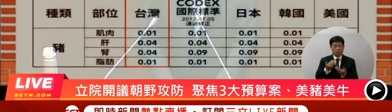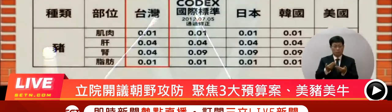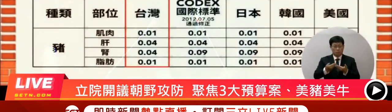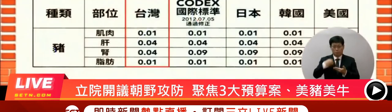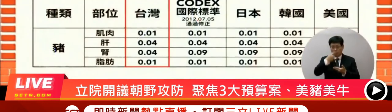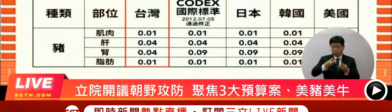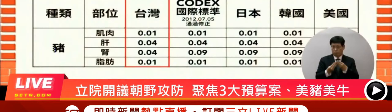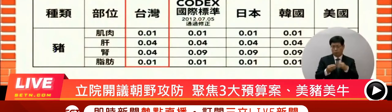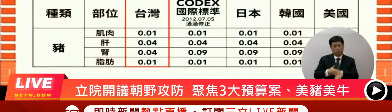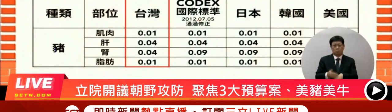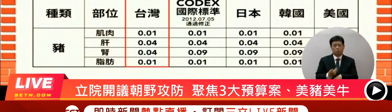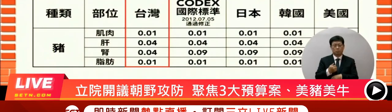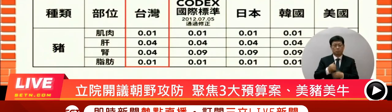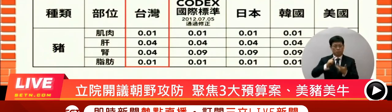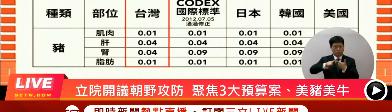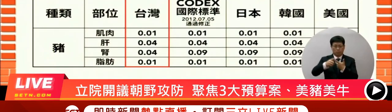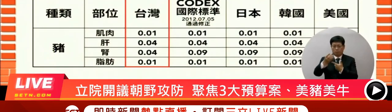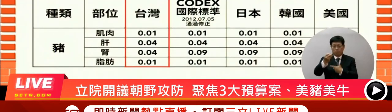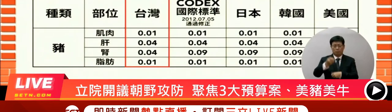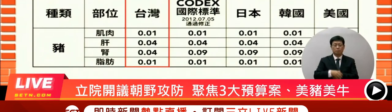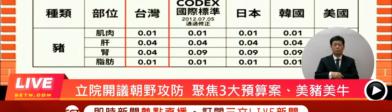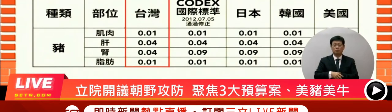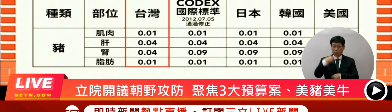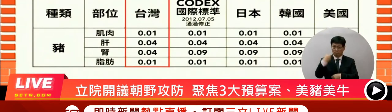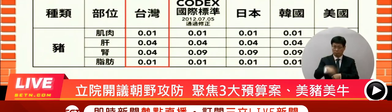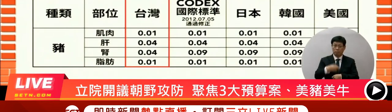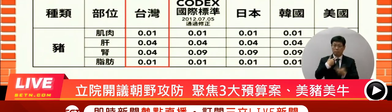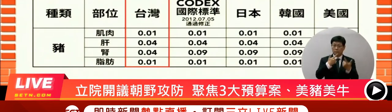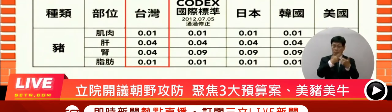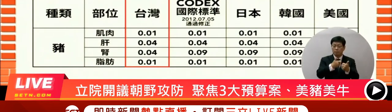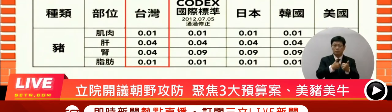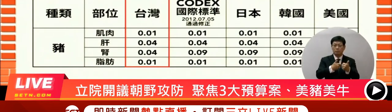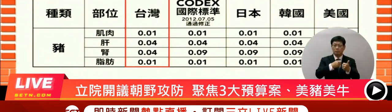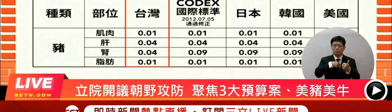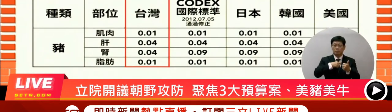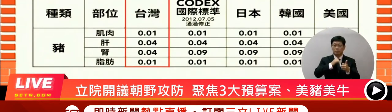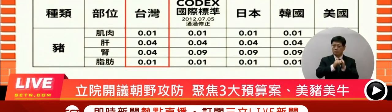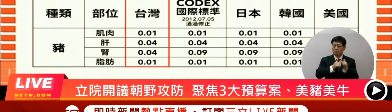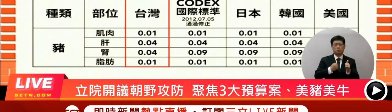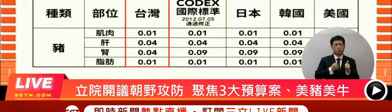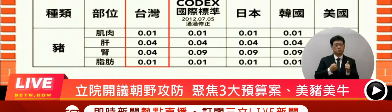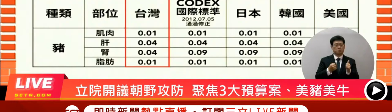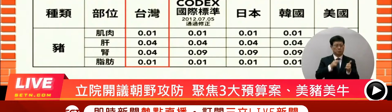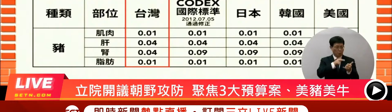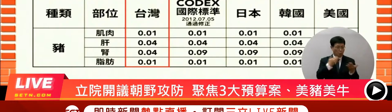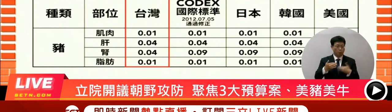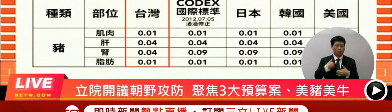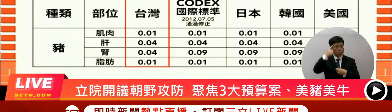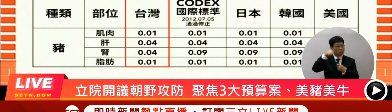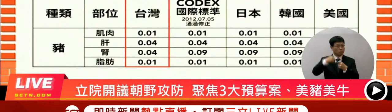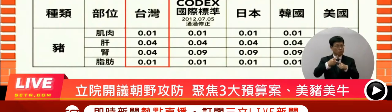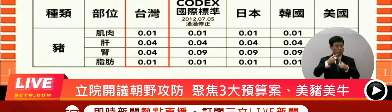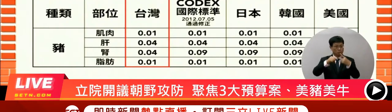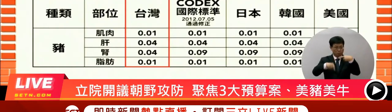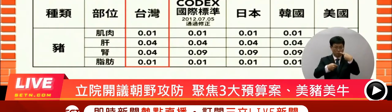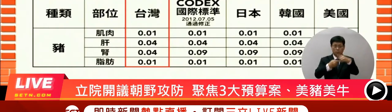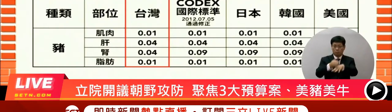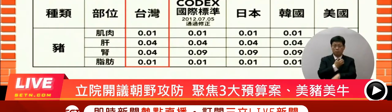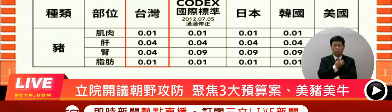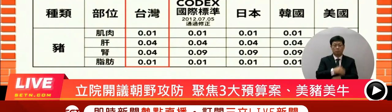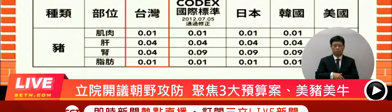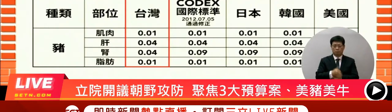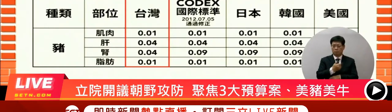为了让消费者清楚识别，明年一月一日起将全